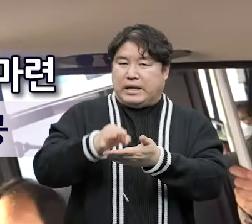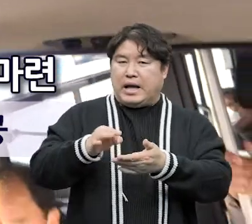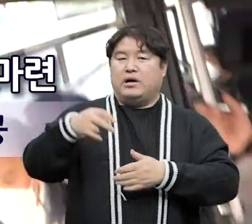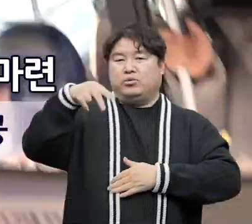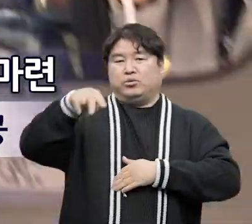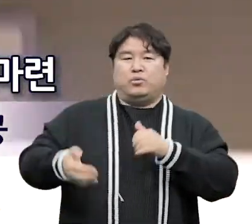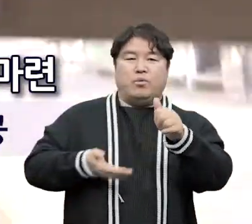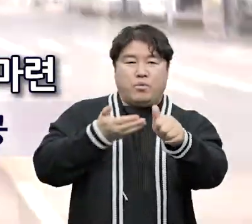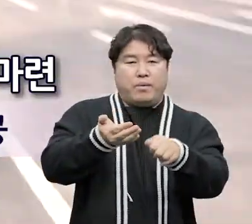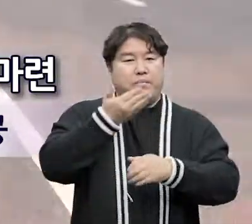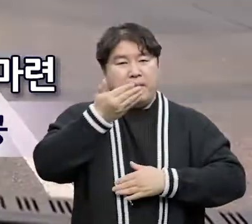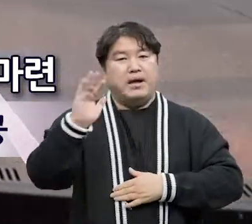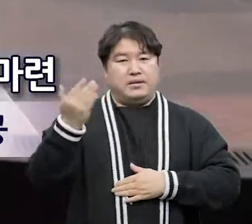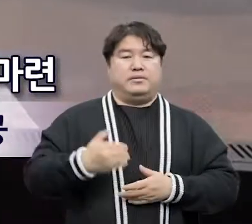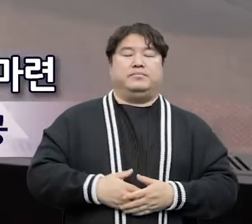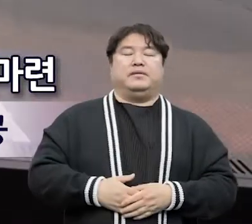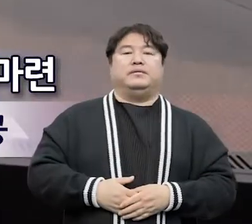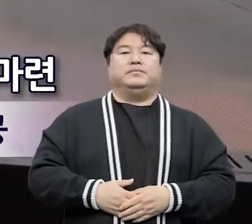수소를 제공할 수 있게 됩니다.